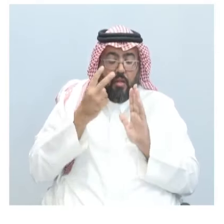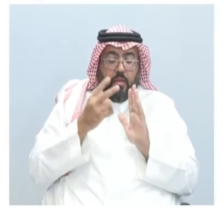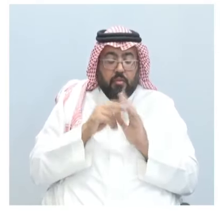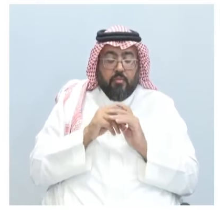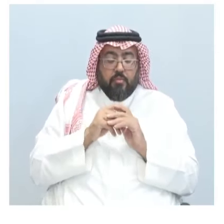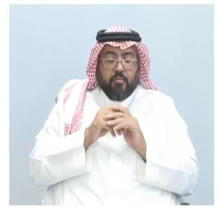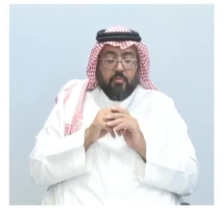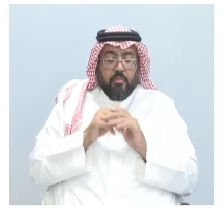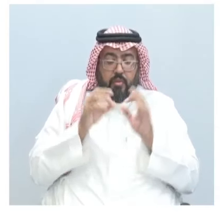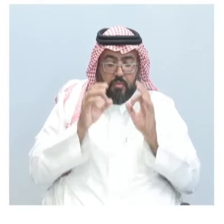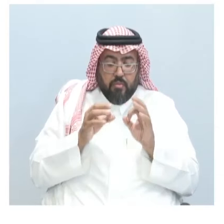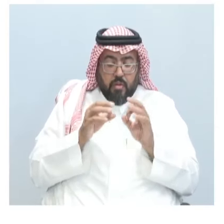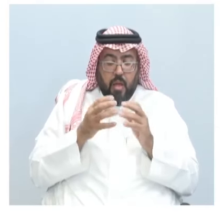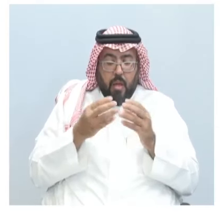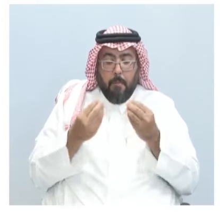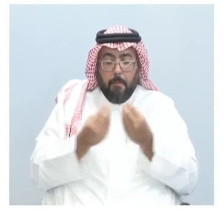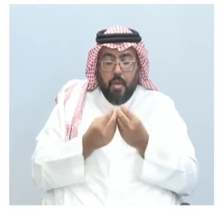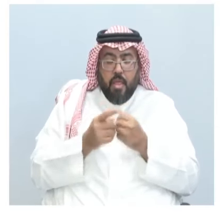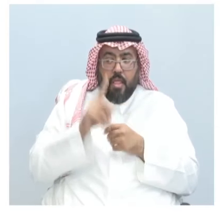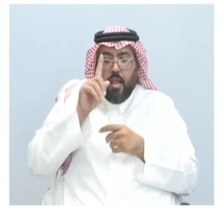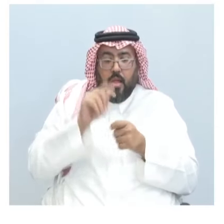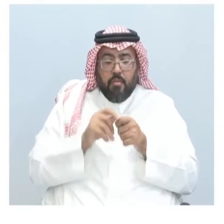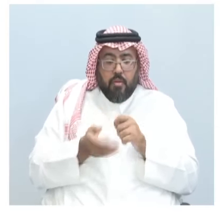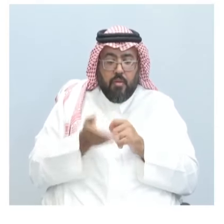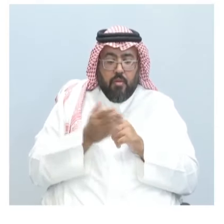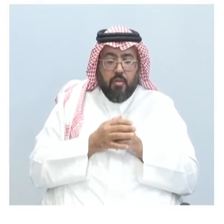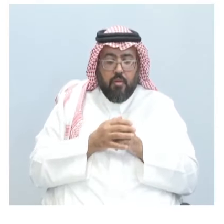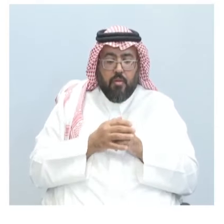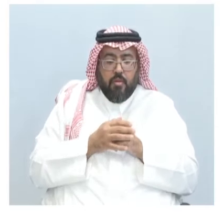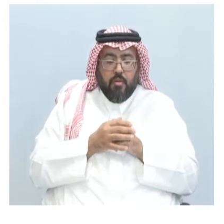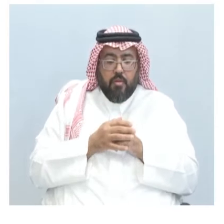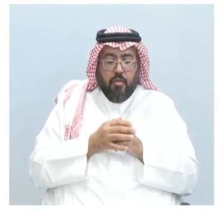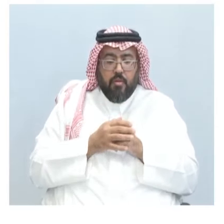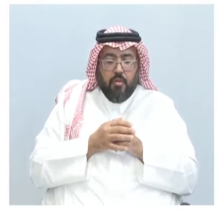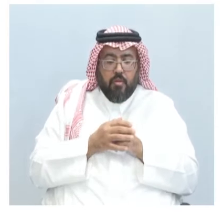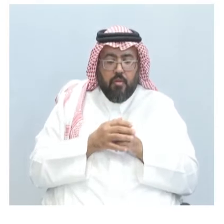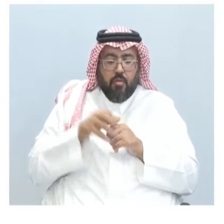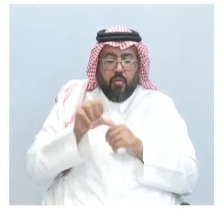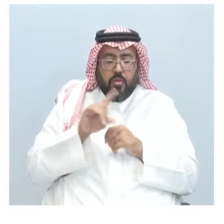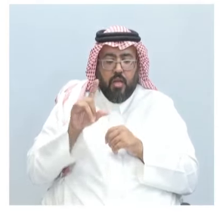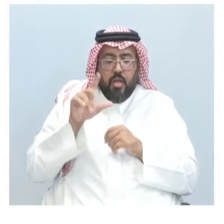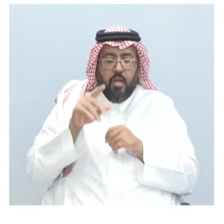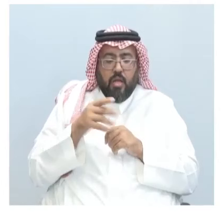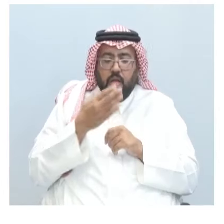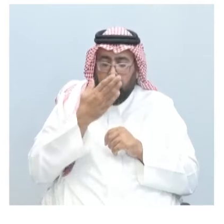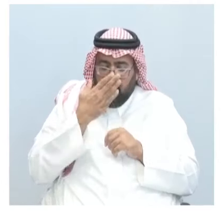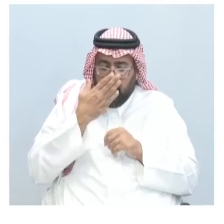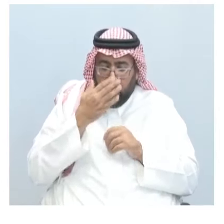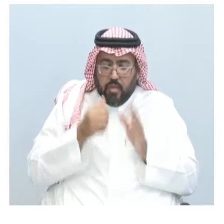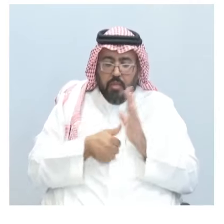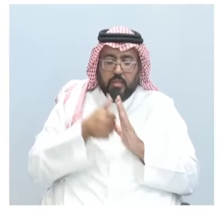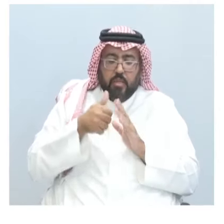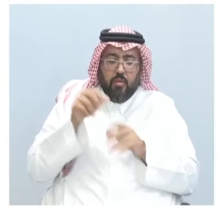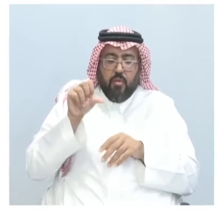على اثبات معيه الله تعالى لاوليائه وصالحي عباده بنصرهم